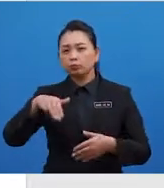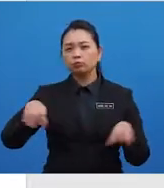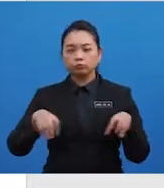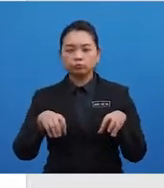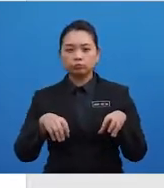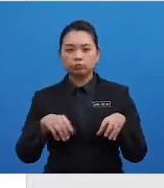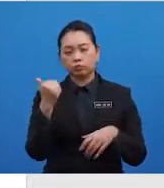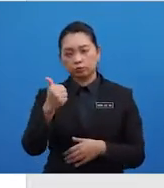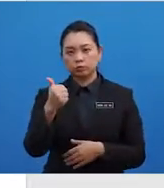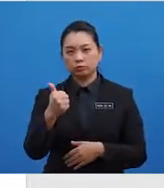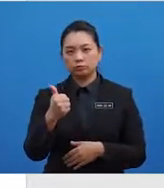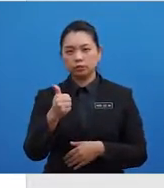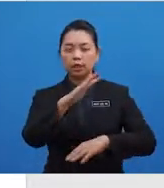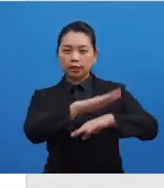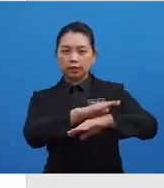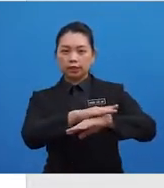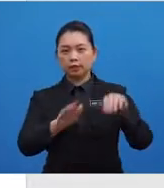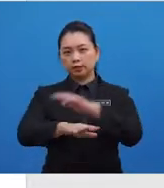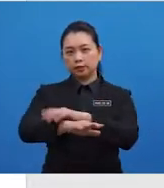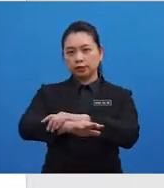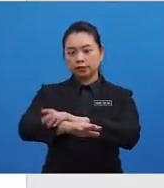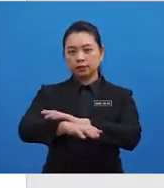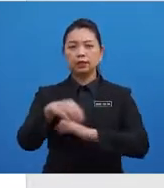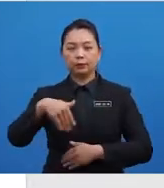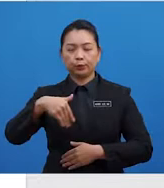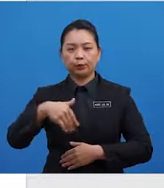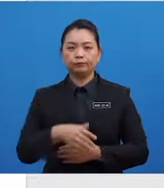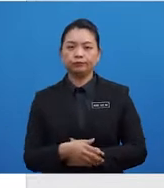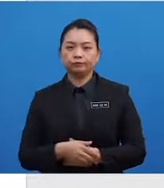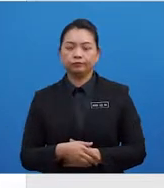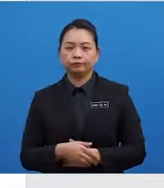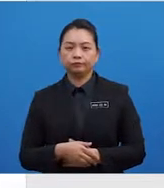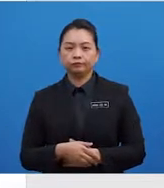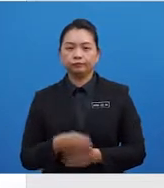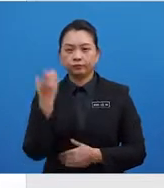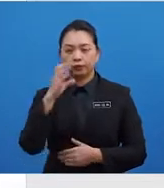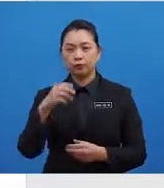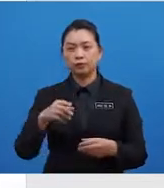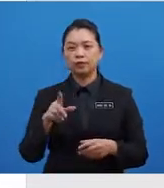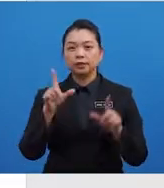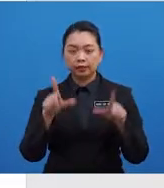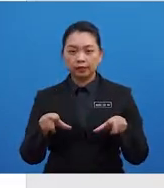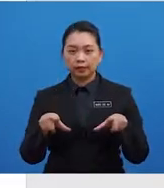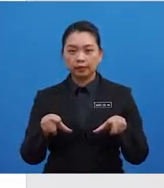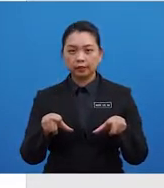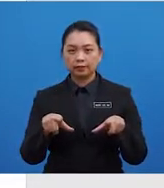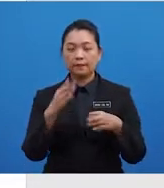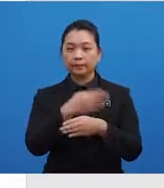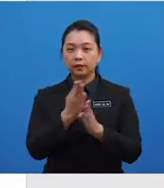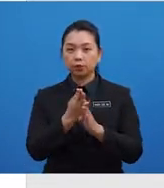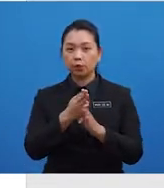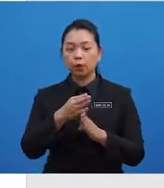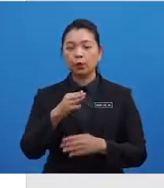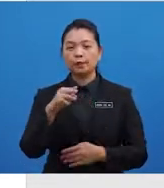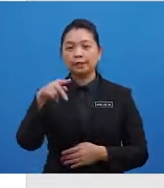lagi? Bagus, tinggal tangan sahaja. Cikgu akan menghasilkan tangan untuk robot dengan menggunakan